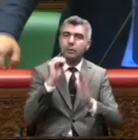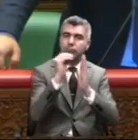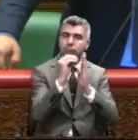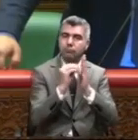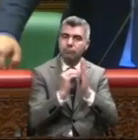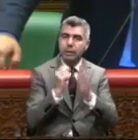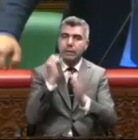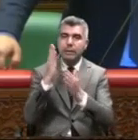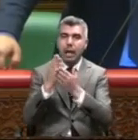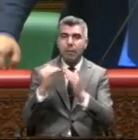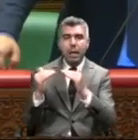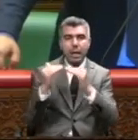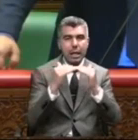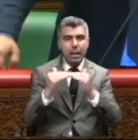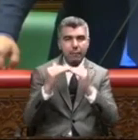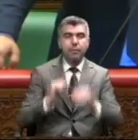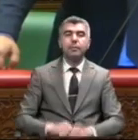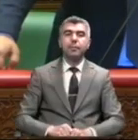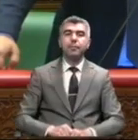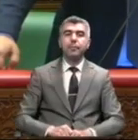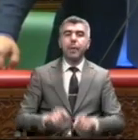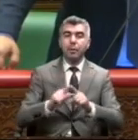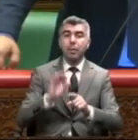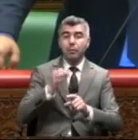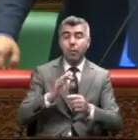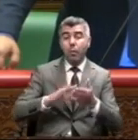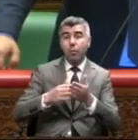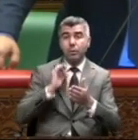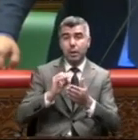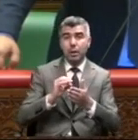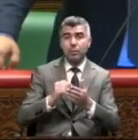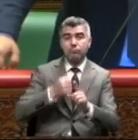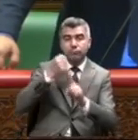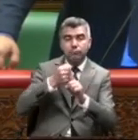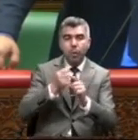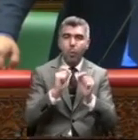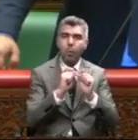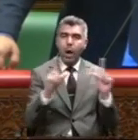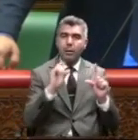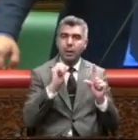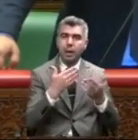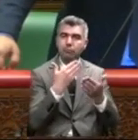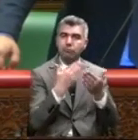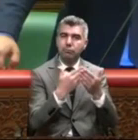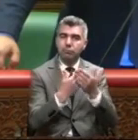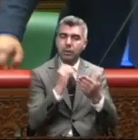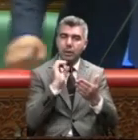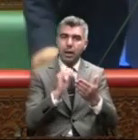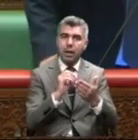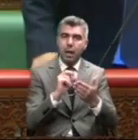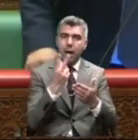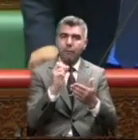انسجاما وعداله مما سيمنح الفاعلين الاقتصاديين مزيدا من الشفافيه والوضوح بحلول سنه